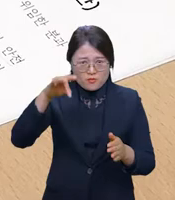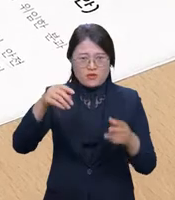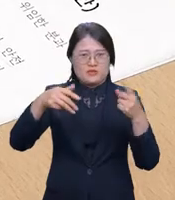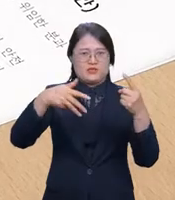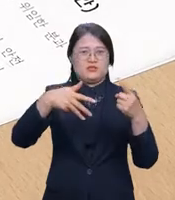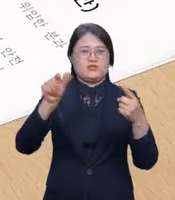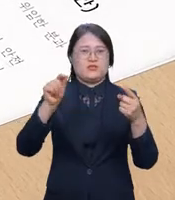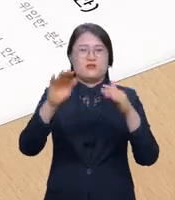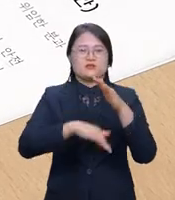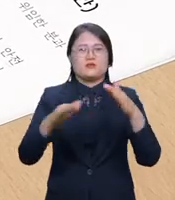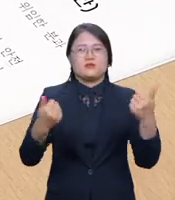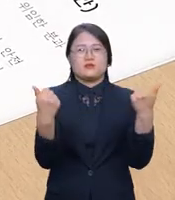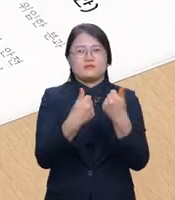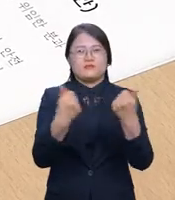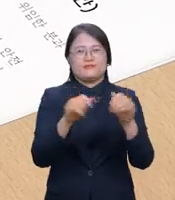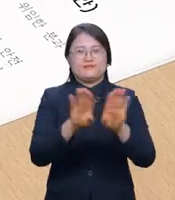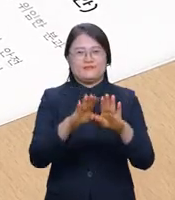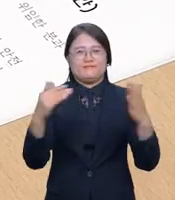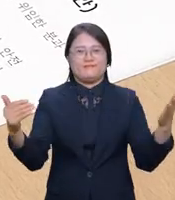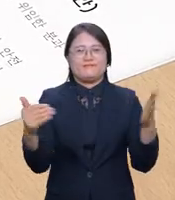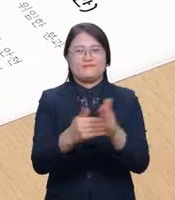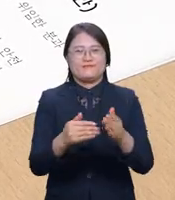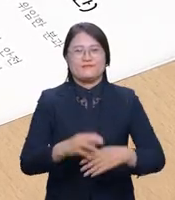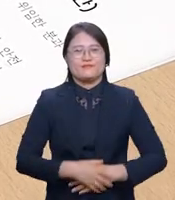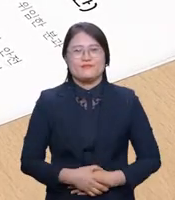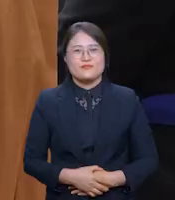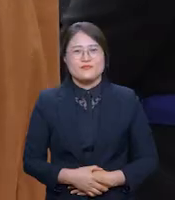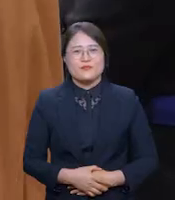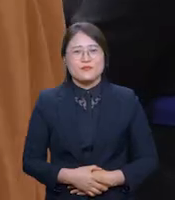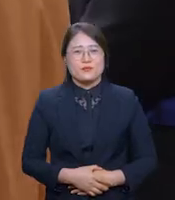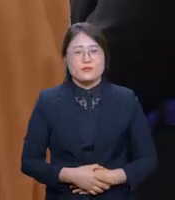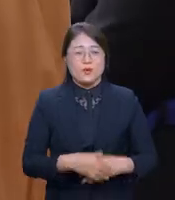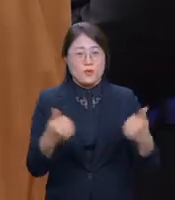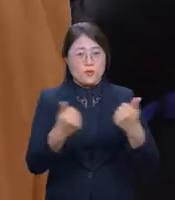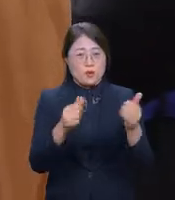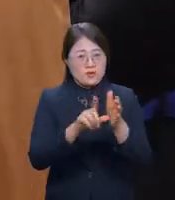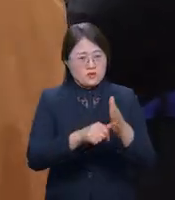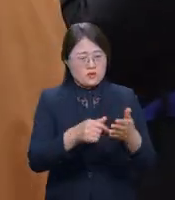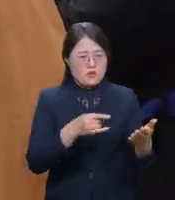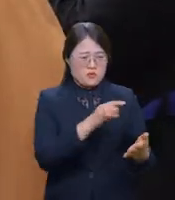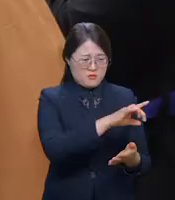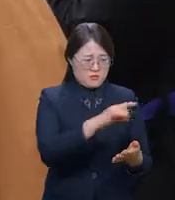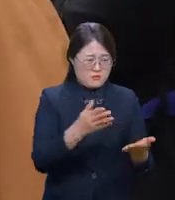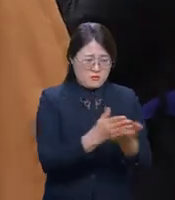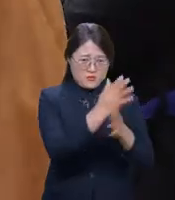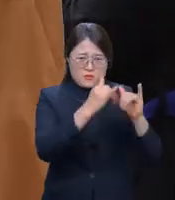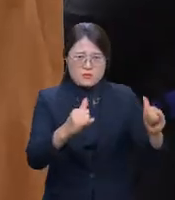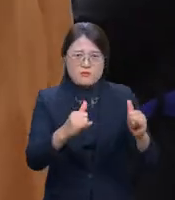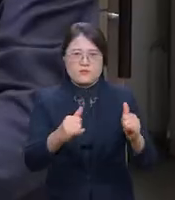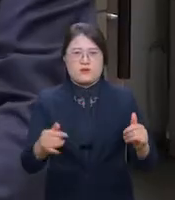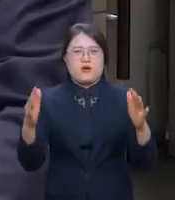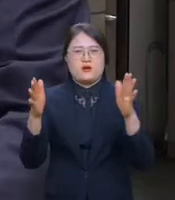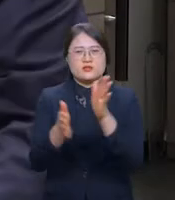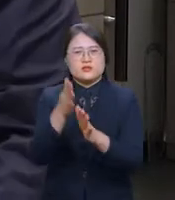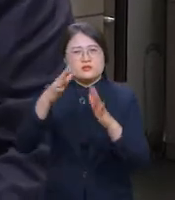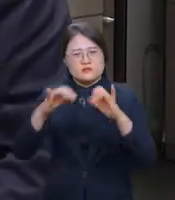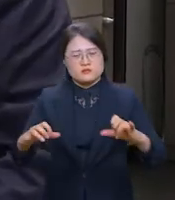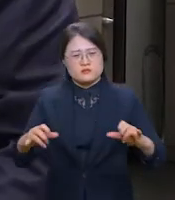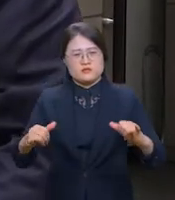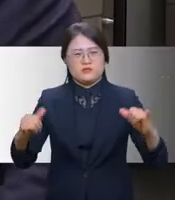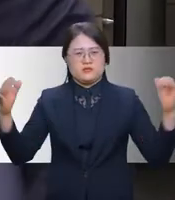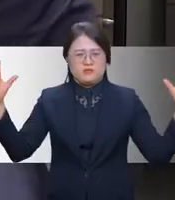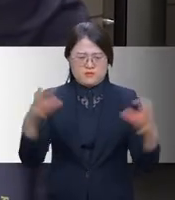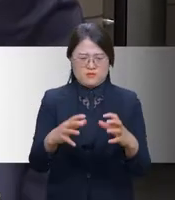제1차 정기회의를 시청 대회의실에서 개최했습니다. 이날 회의에서는 각계의 전문가, 시민 등으로